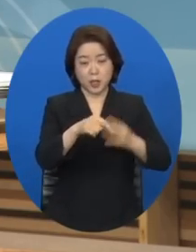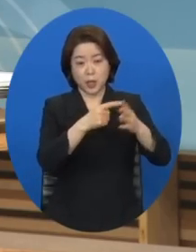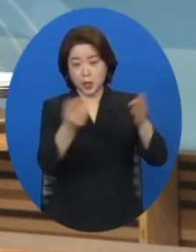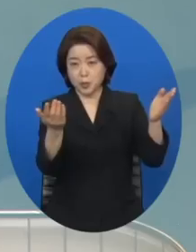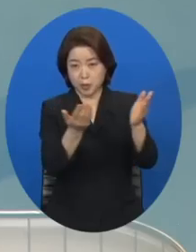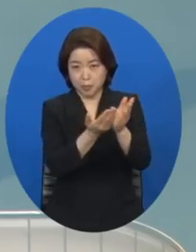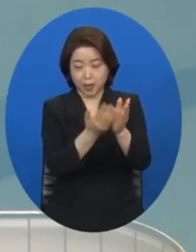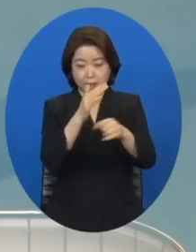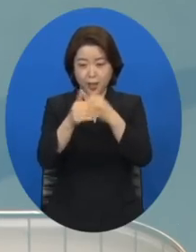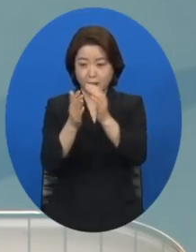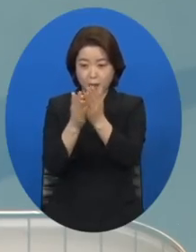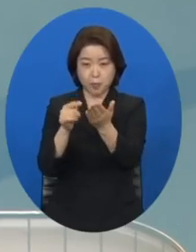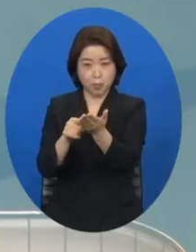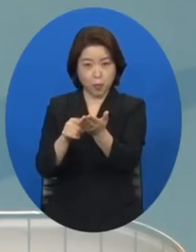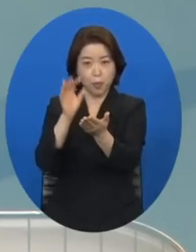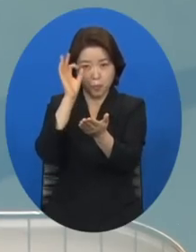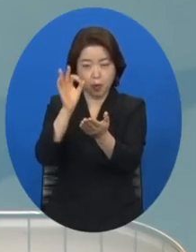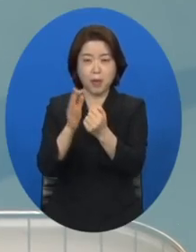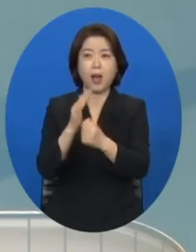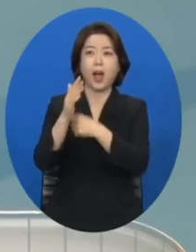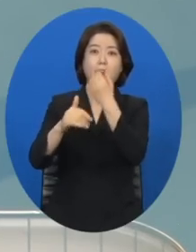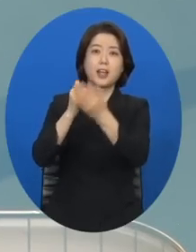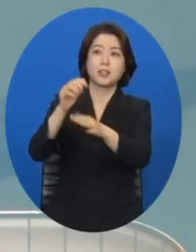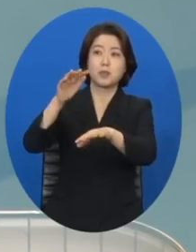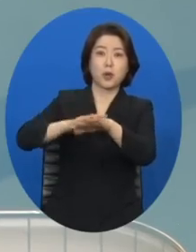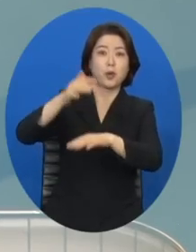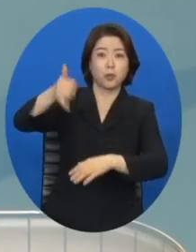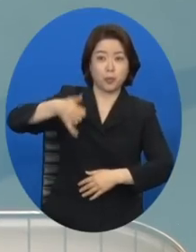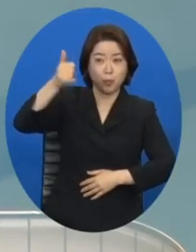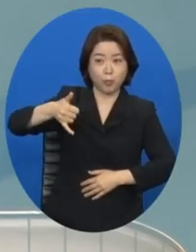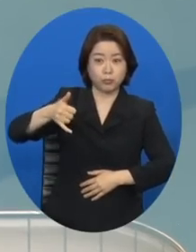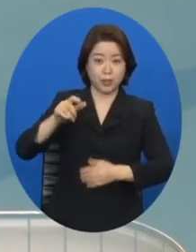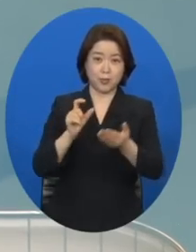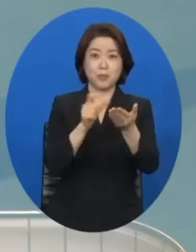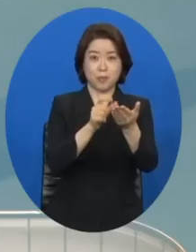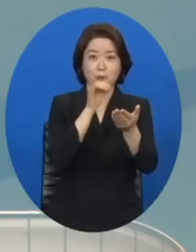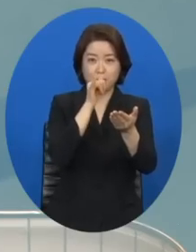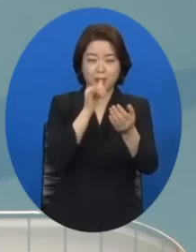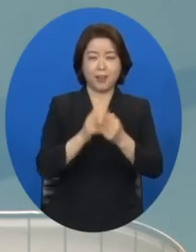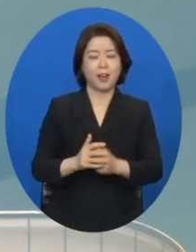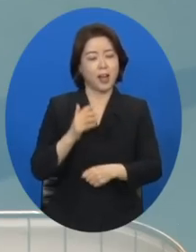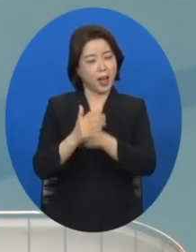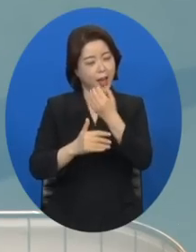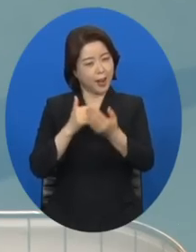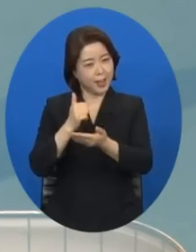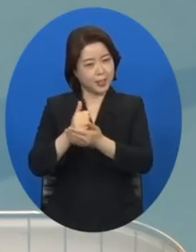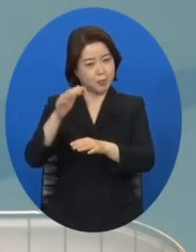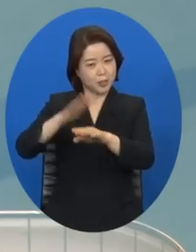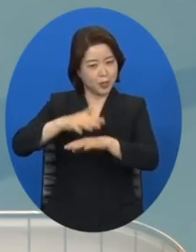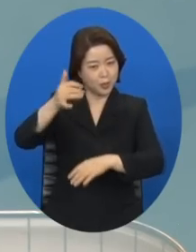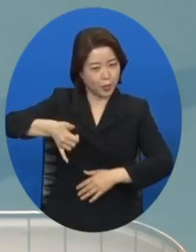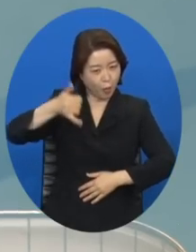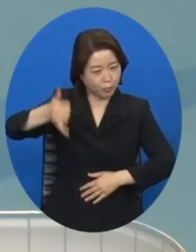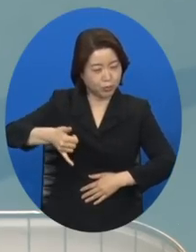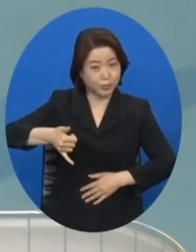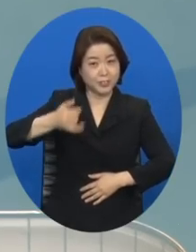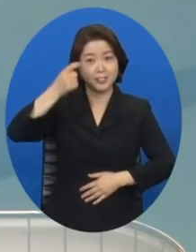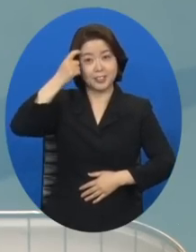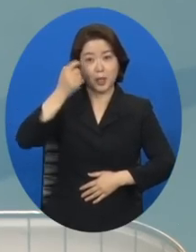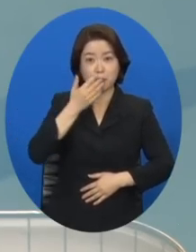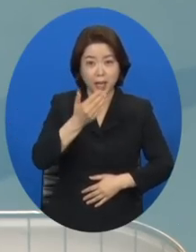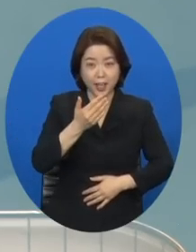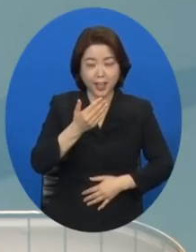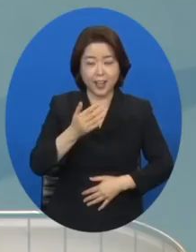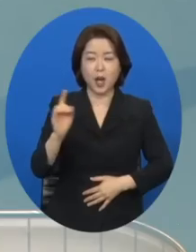말씀을 보니까 하나님이 농부라고 이렇게 말씀을 했습니다 하나님이 농부시다 여러분 상상이 됐습니까 우리